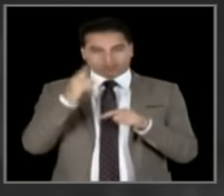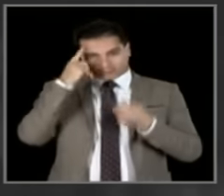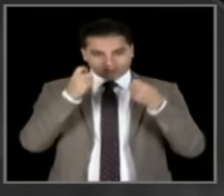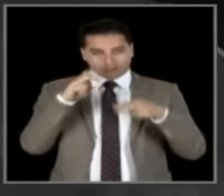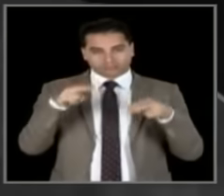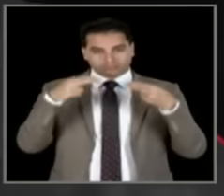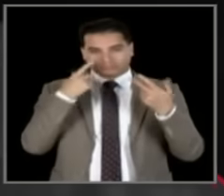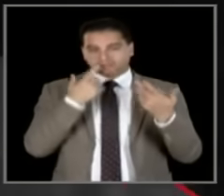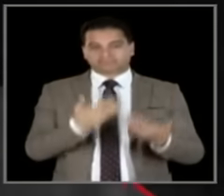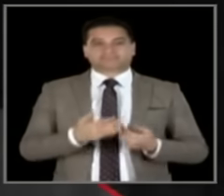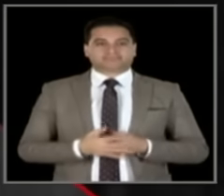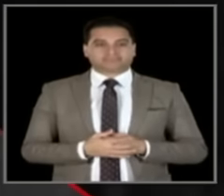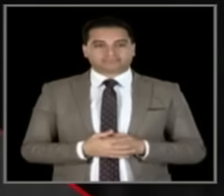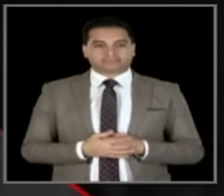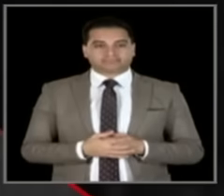الضغط.